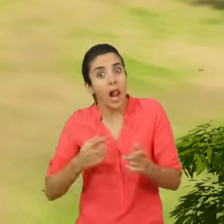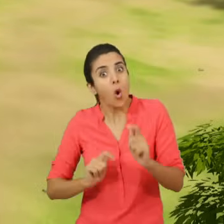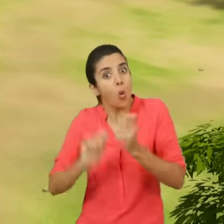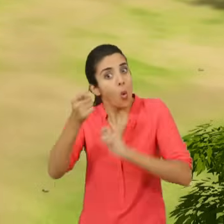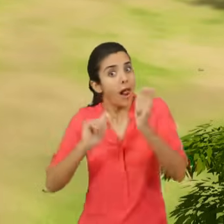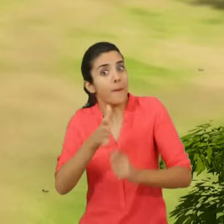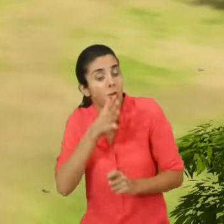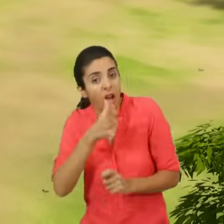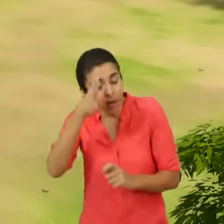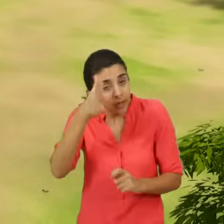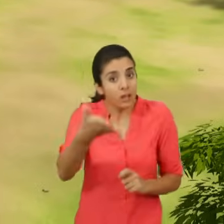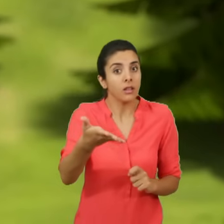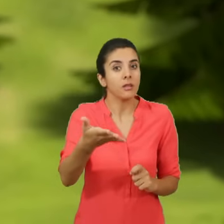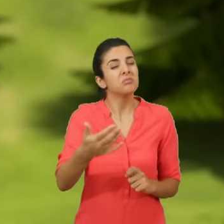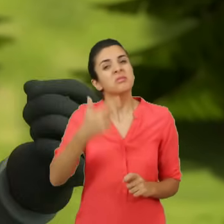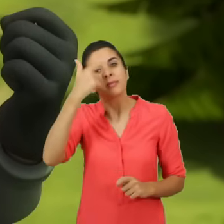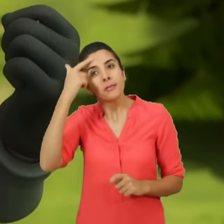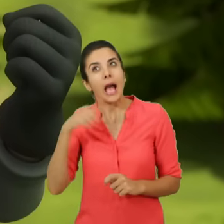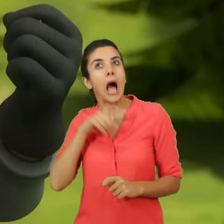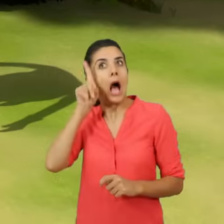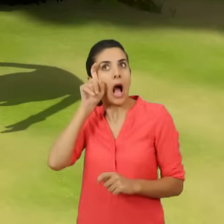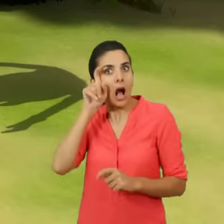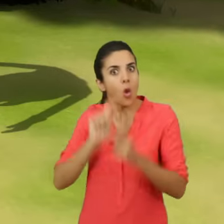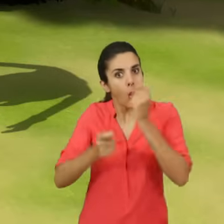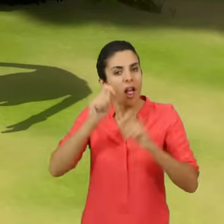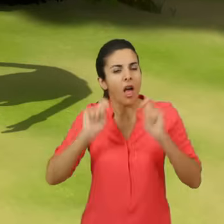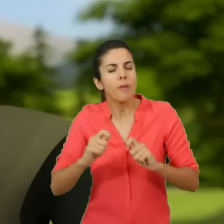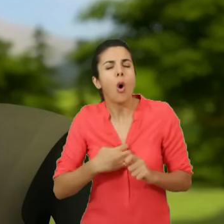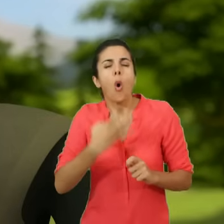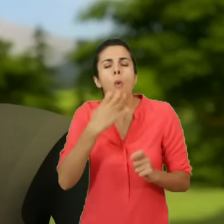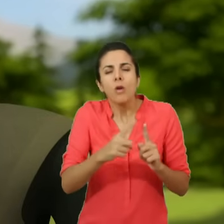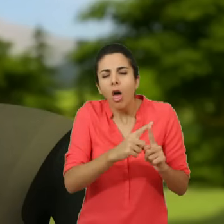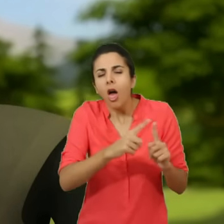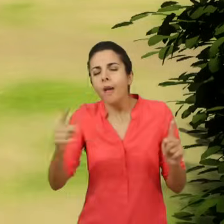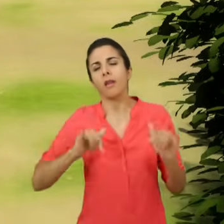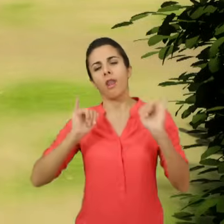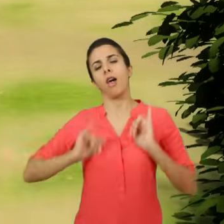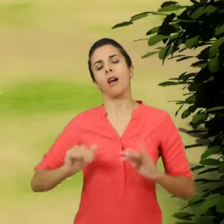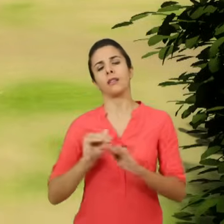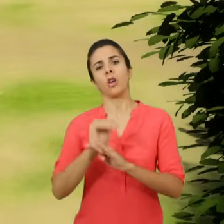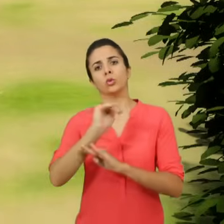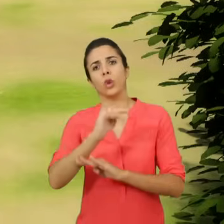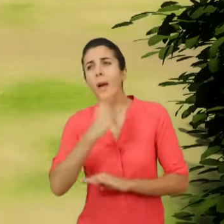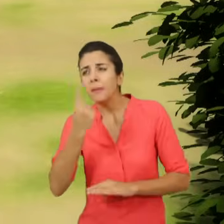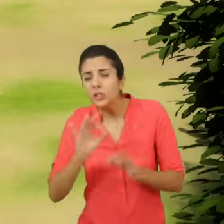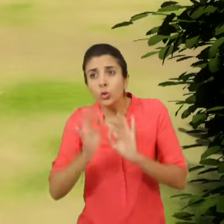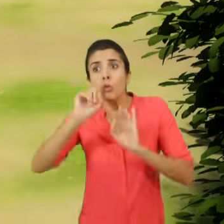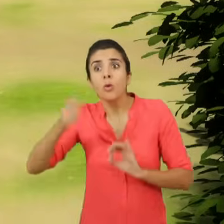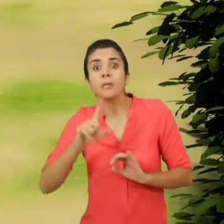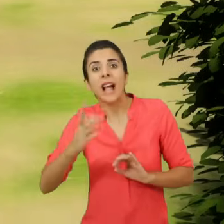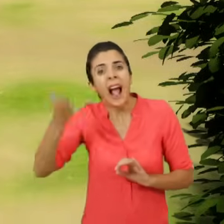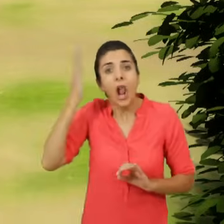kullanabiliriz sersem şey. Eğer akıllıca kullanırsak ömür boyu rahat yaşarız. Bir çare bulmalıyız.